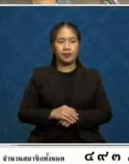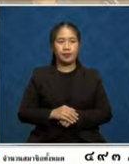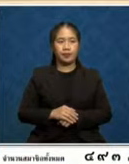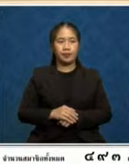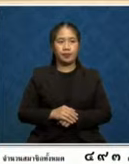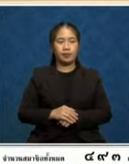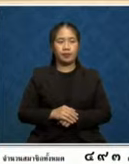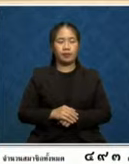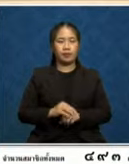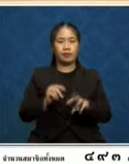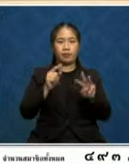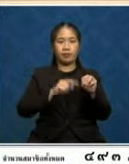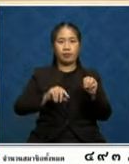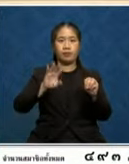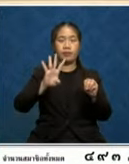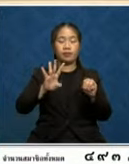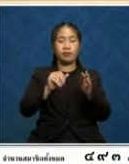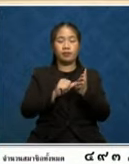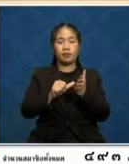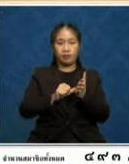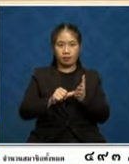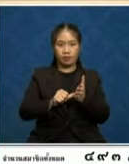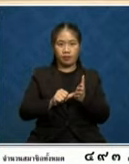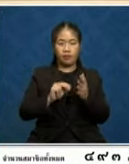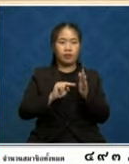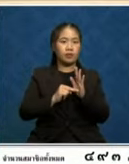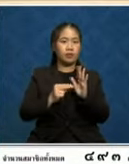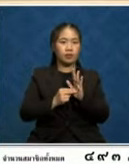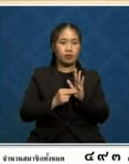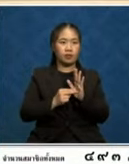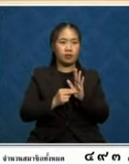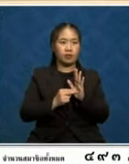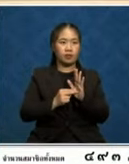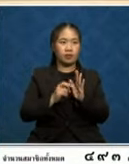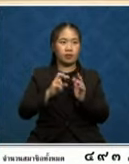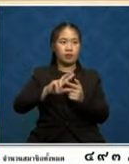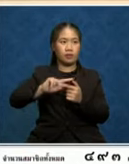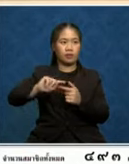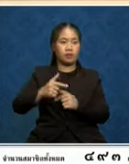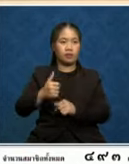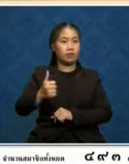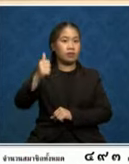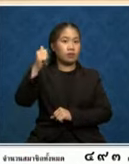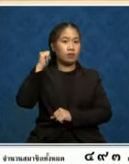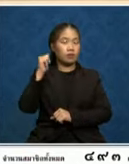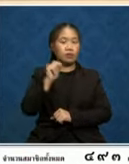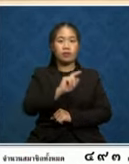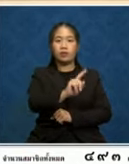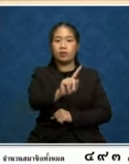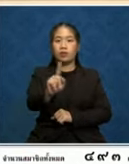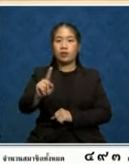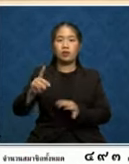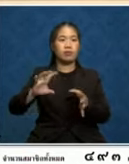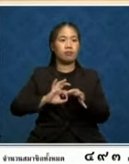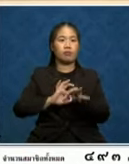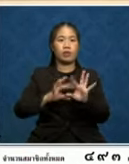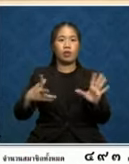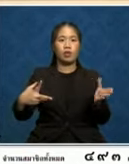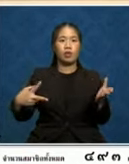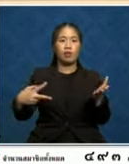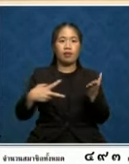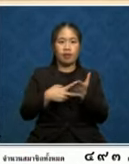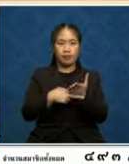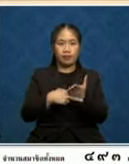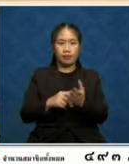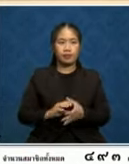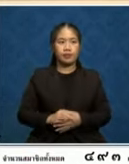ในมาตราสีที่มีการแก้ไขนั้น ก็กบไปร่างเดิมอะไรที่ไม่เกี่วข้องกลบรางเดมกตัดออกให้หมด ก็เป็ส่วหมายไป